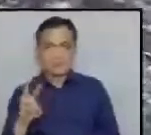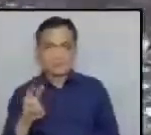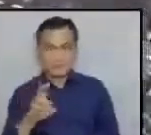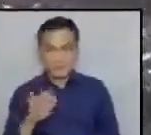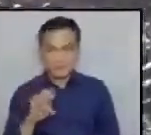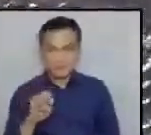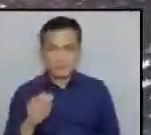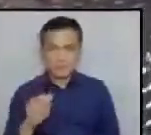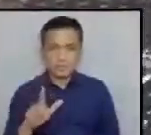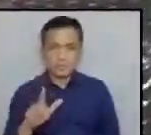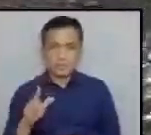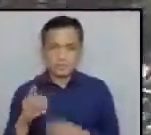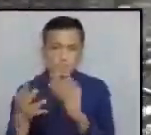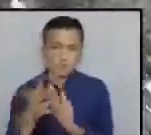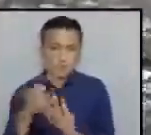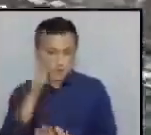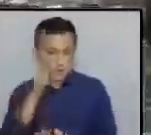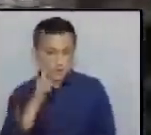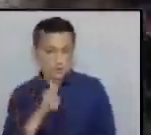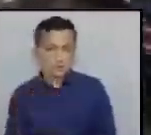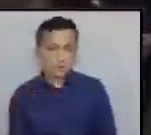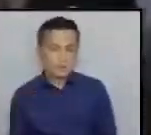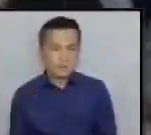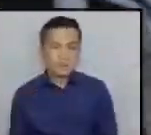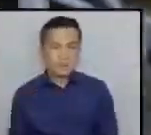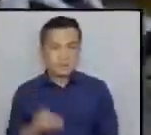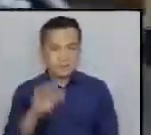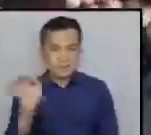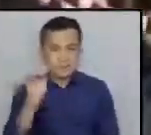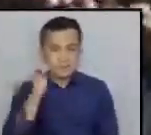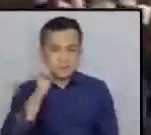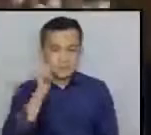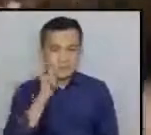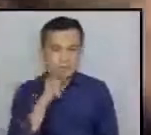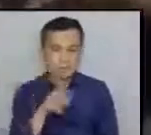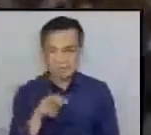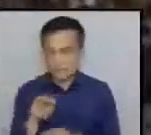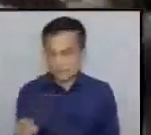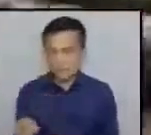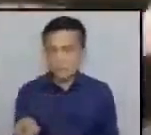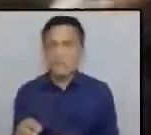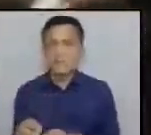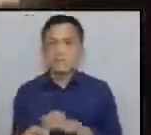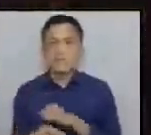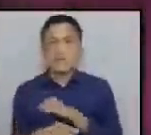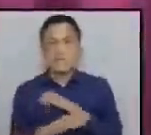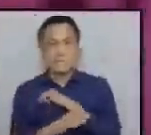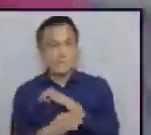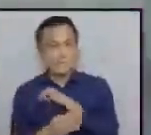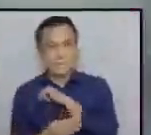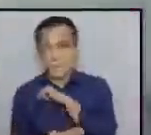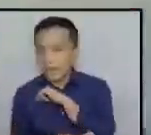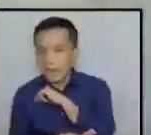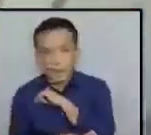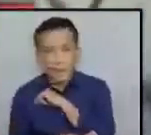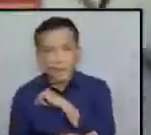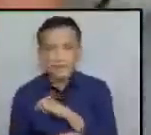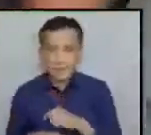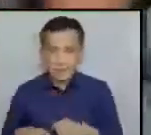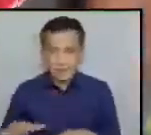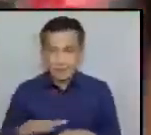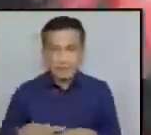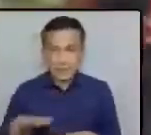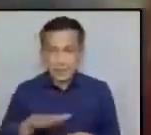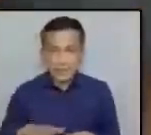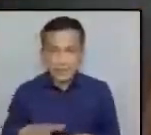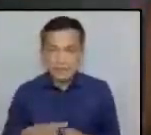Women. Ayun. Around 900 na mga kababaihan na nandito. Makikita nyo kanyang mga bags, mga basahan. Ito mga, ang